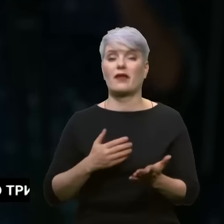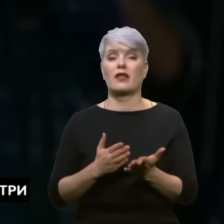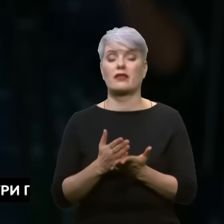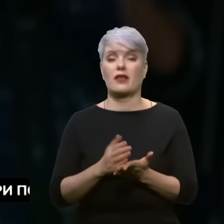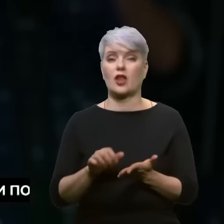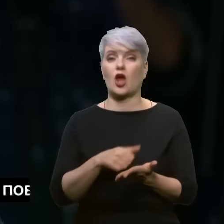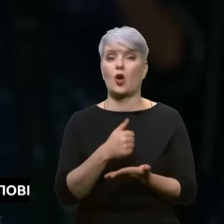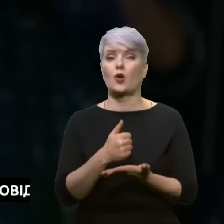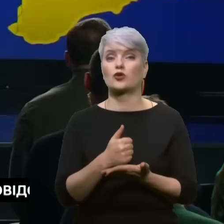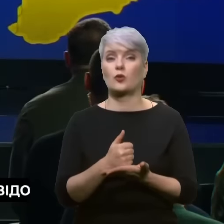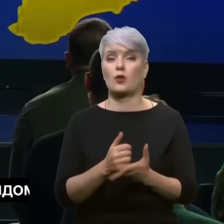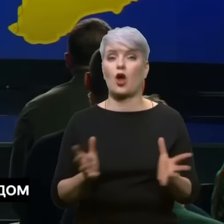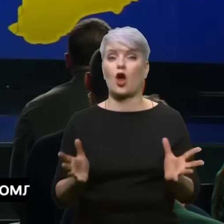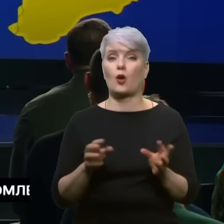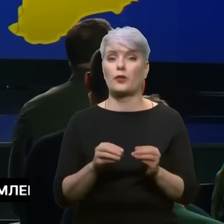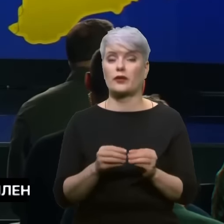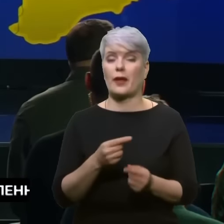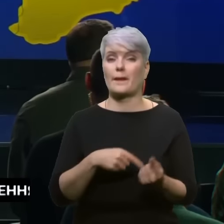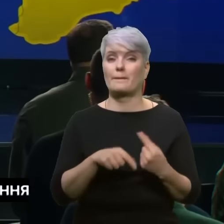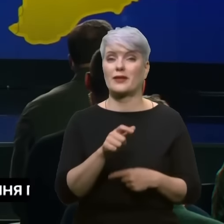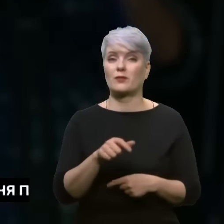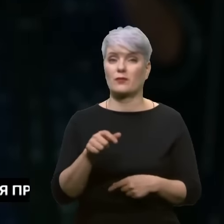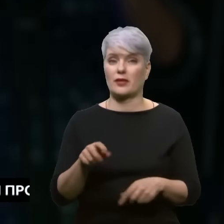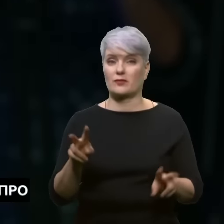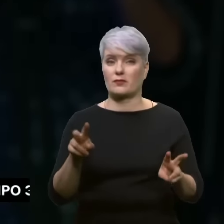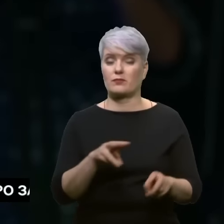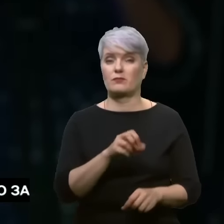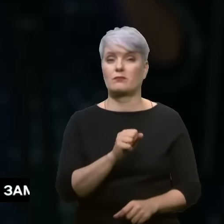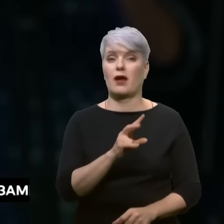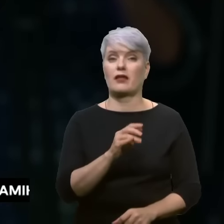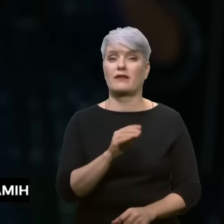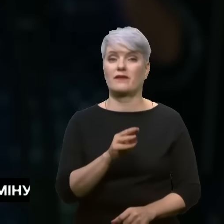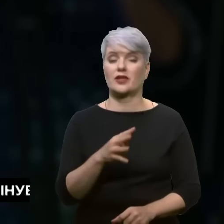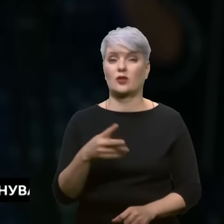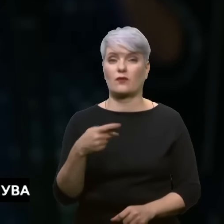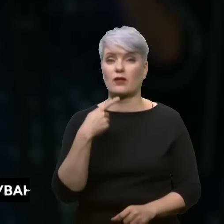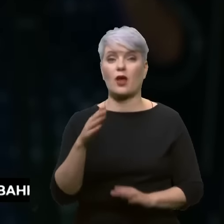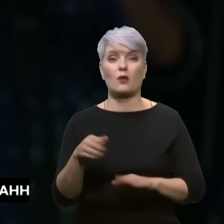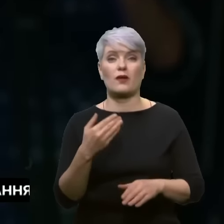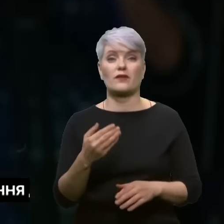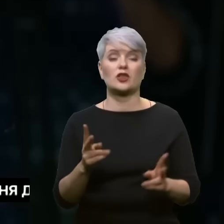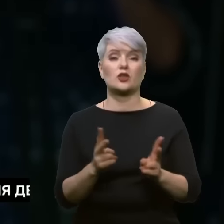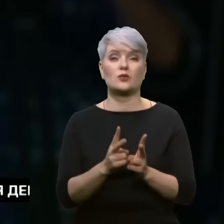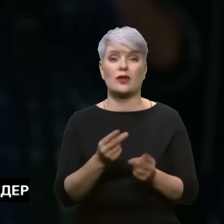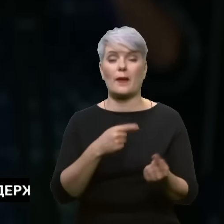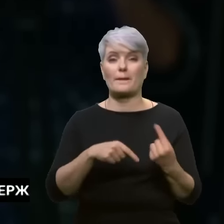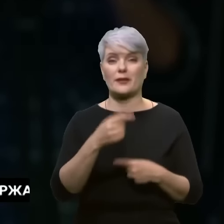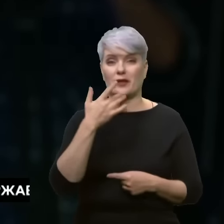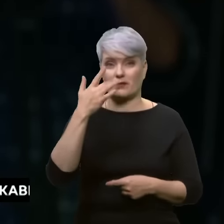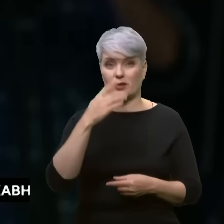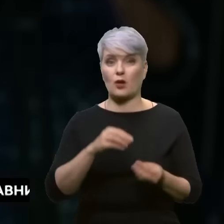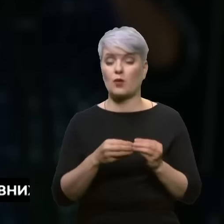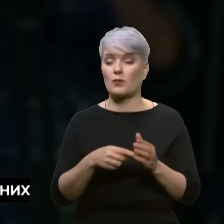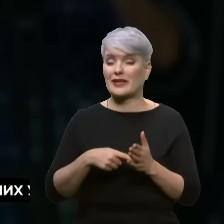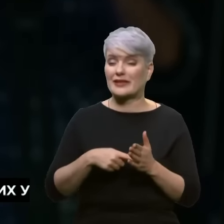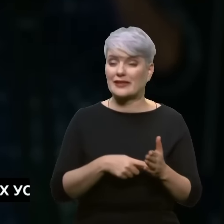підприємців «Маніфест 42». Нещодавно вони заявили, що після ваших зустрічей з бізнесом влітку проблема тиску на